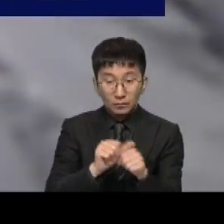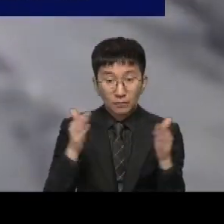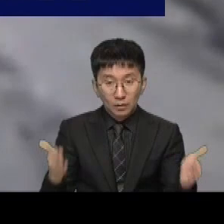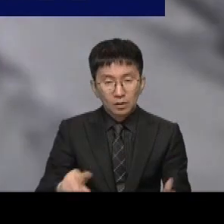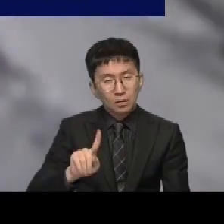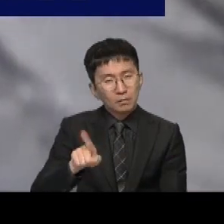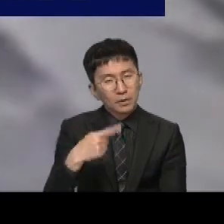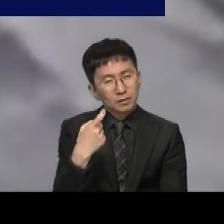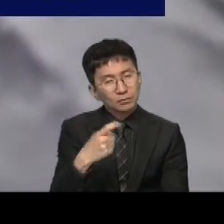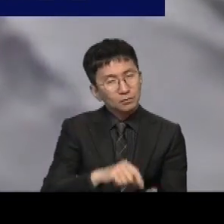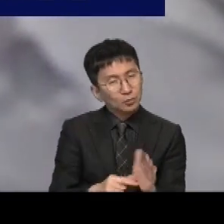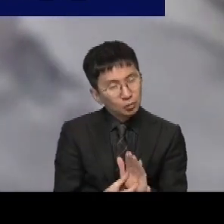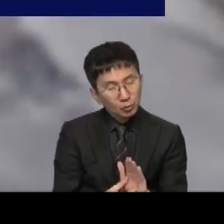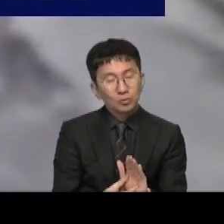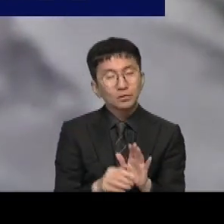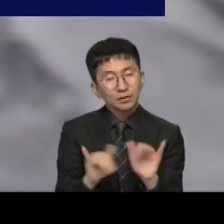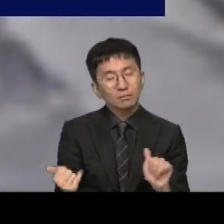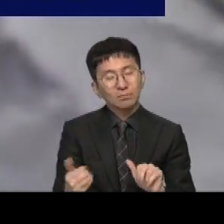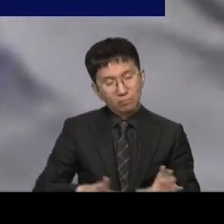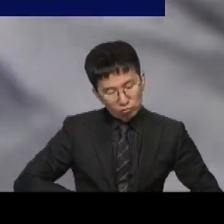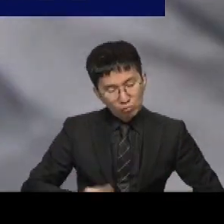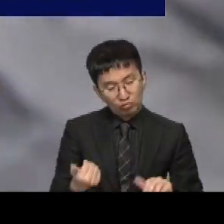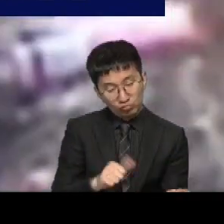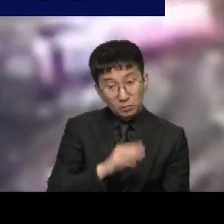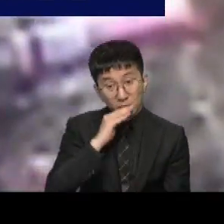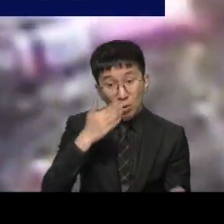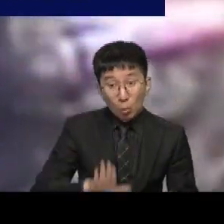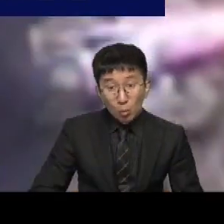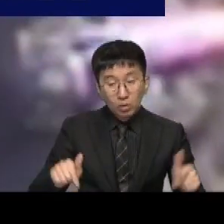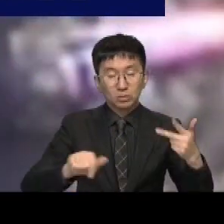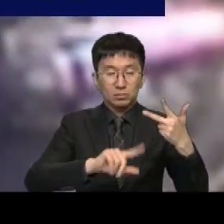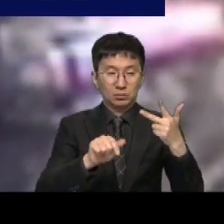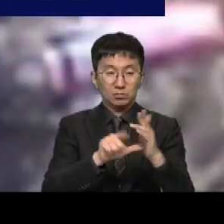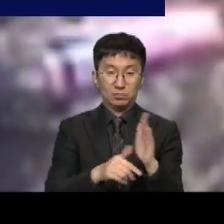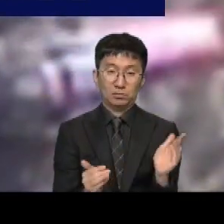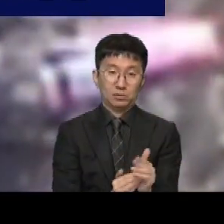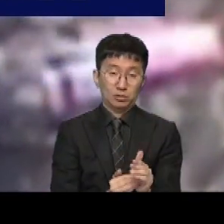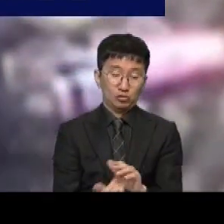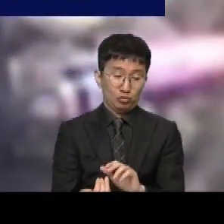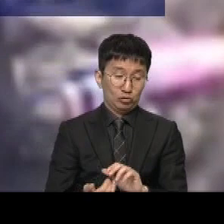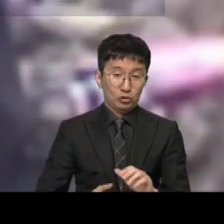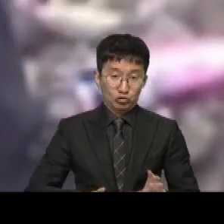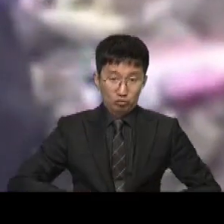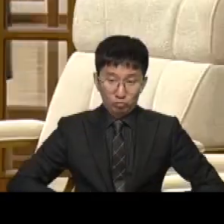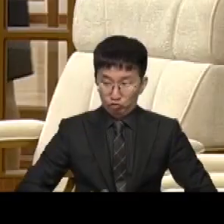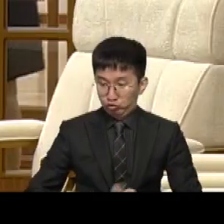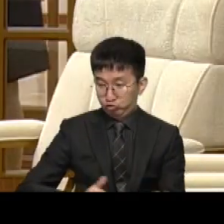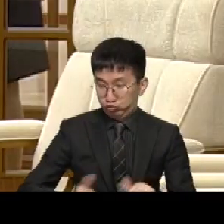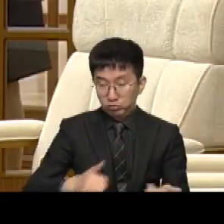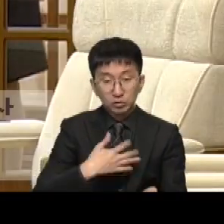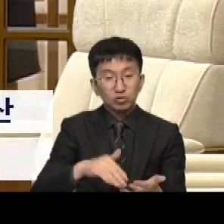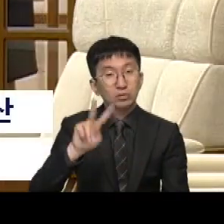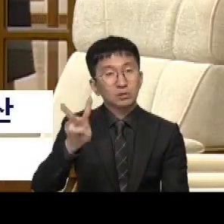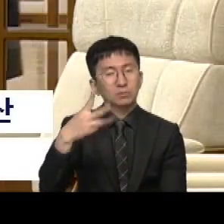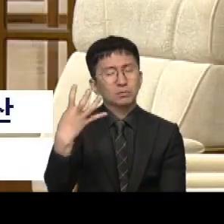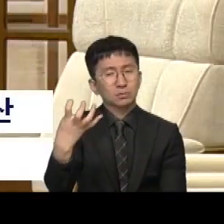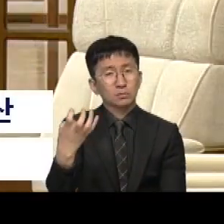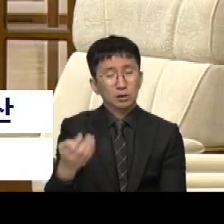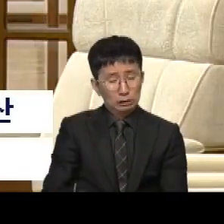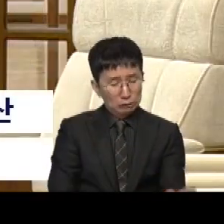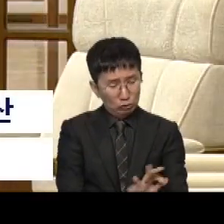110명 정도인 북한의 아사자 수가 올 들어 7월까지 240명으로 늘었다고 밝혔는데 경제난